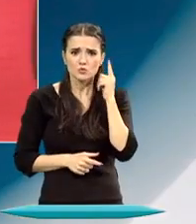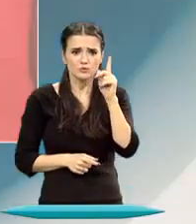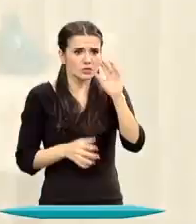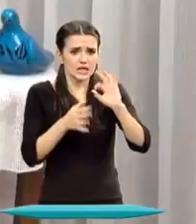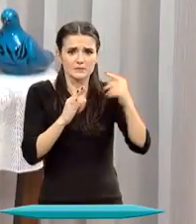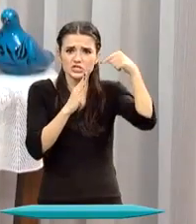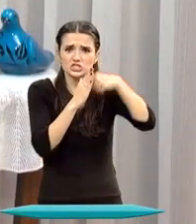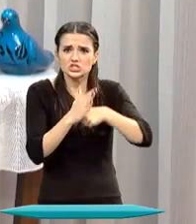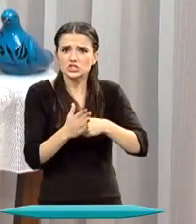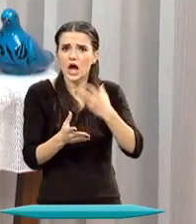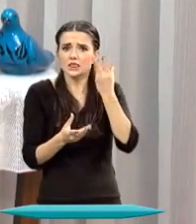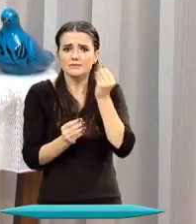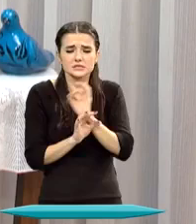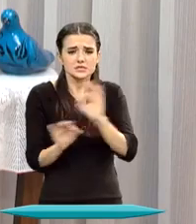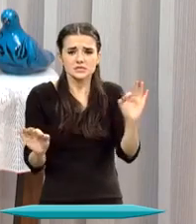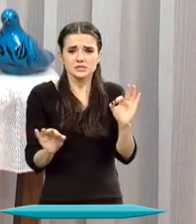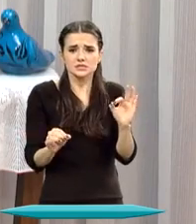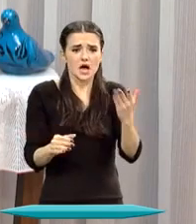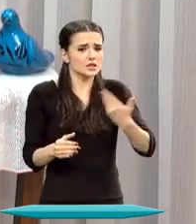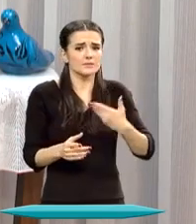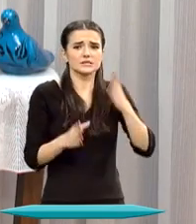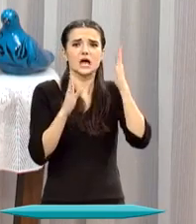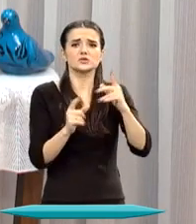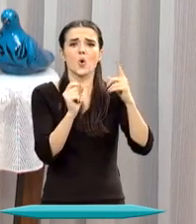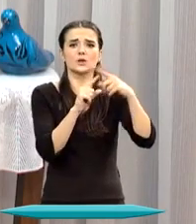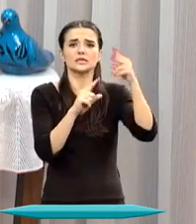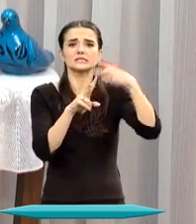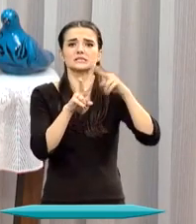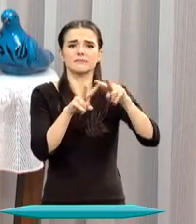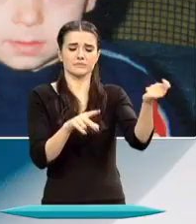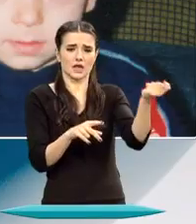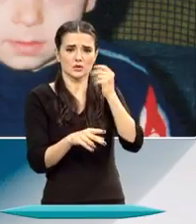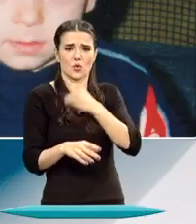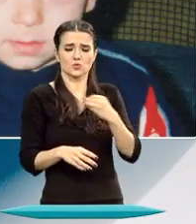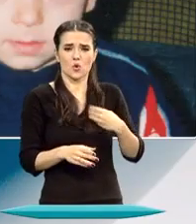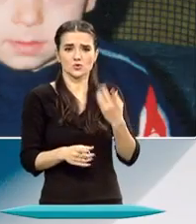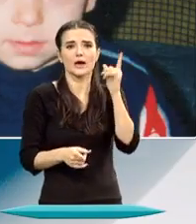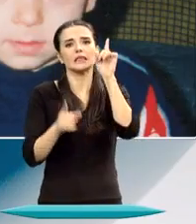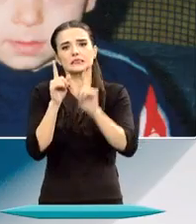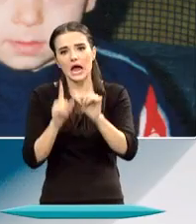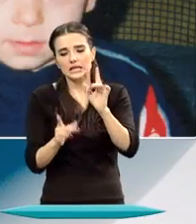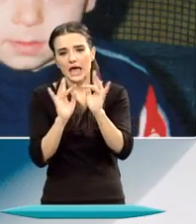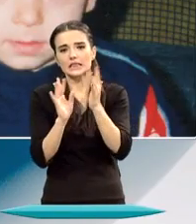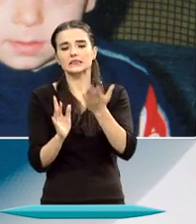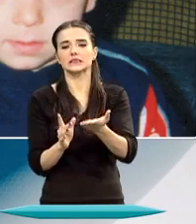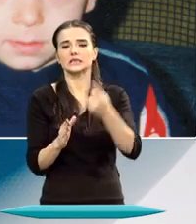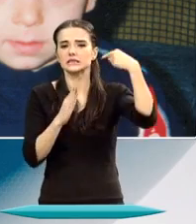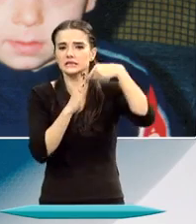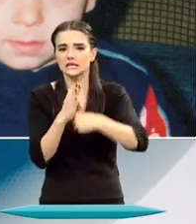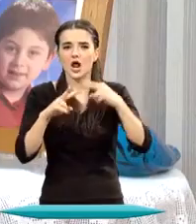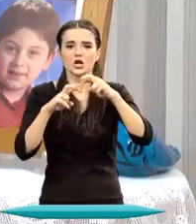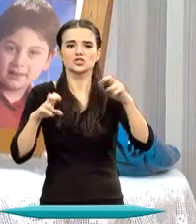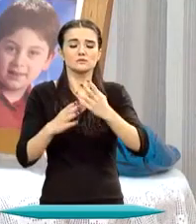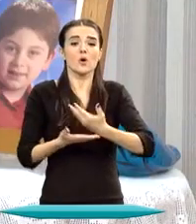bilmiyoruz. Nedir bu? Hani bize bunu da anlatmadı. Sadece otizm dedi. Tabii o zaman internetler, işte ne bileyim, bu